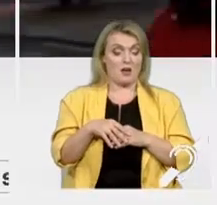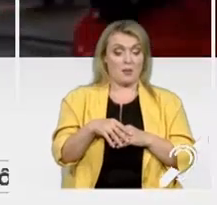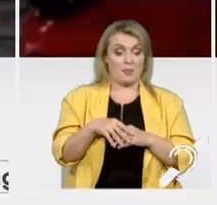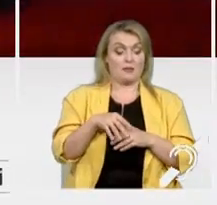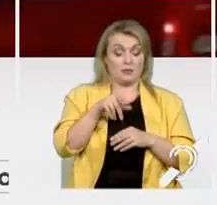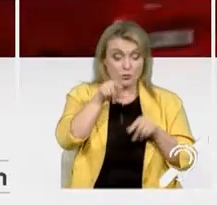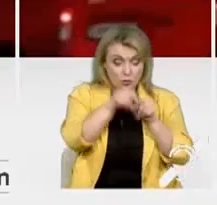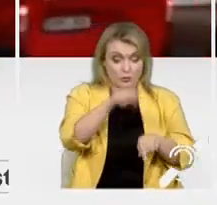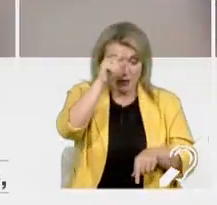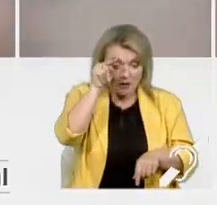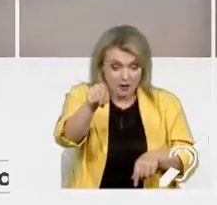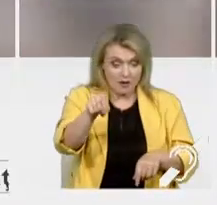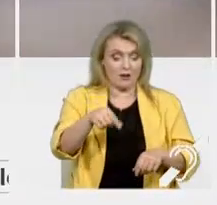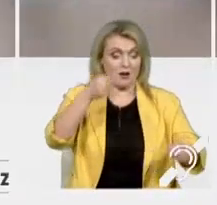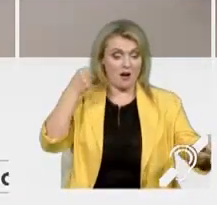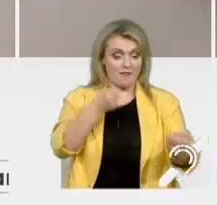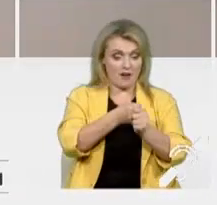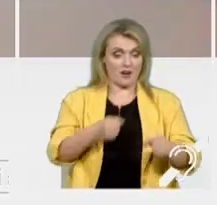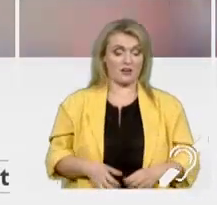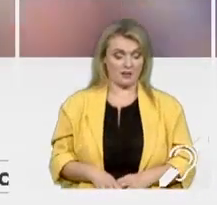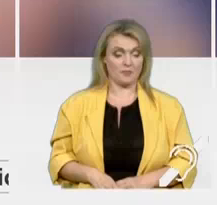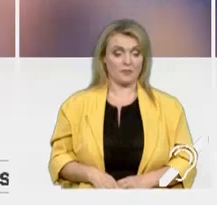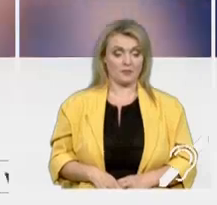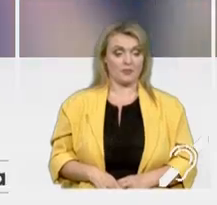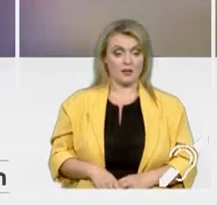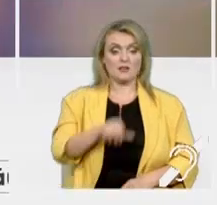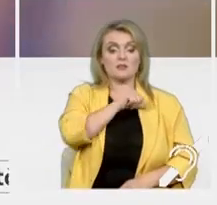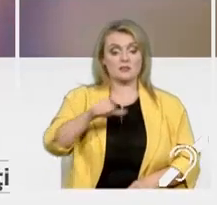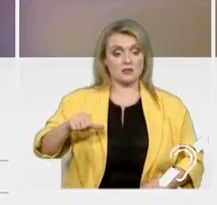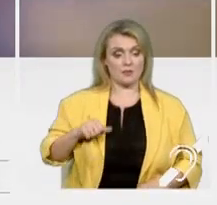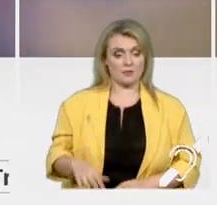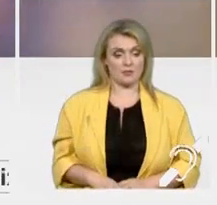pe strada Sarmizece-Tuza. Copiii vin de la școală și